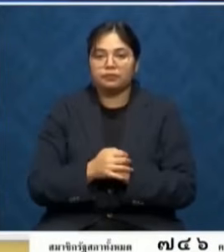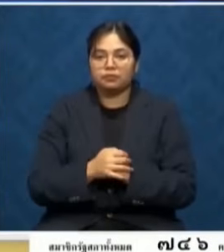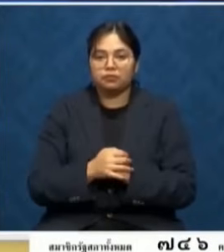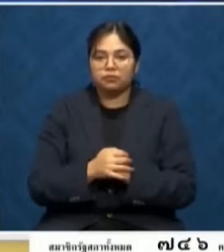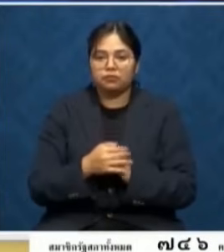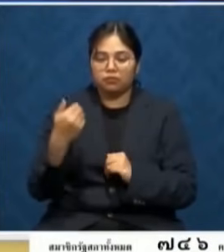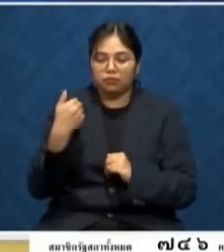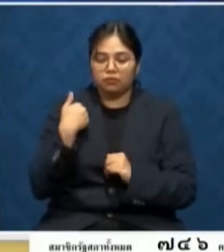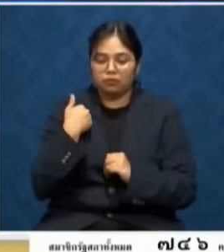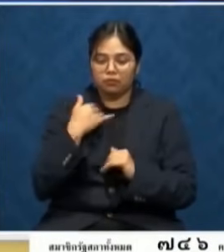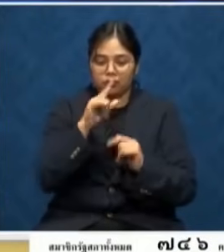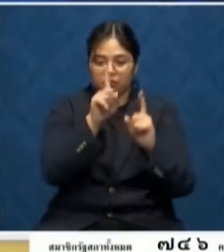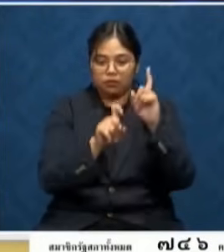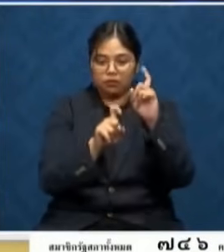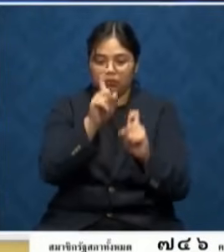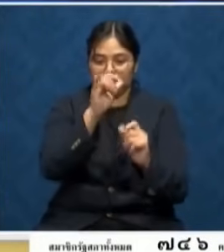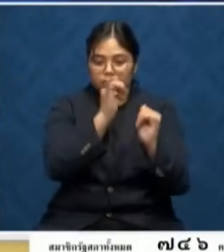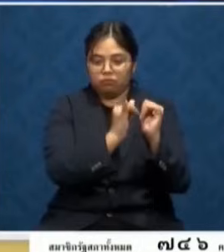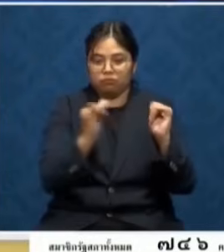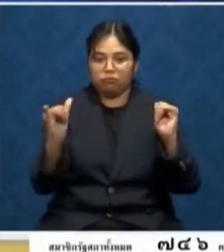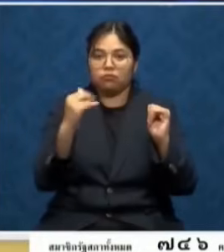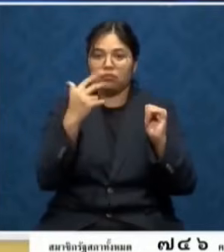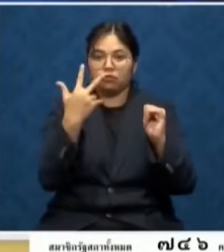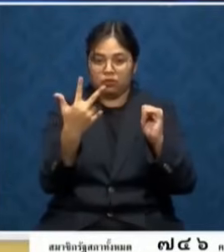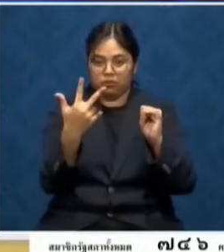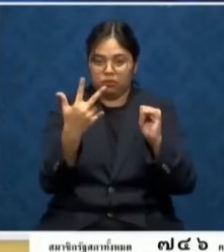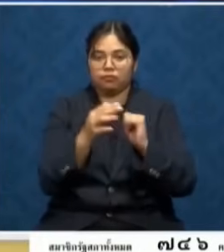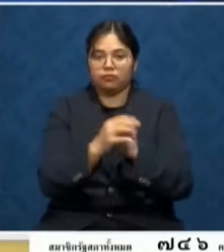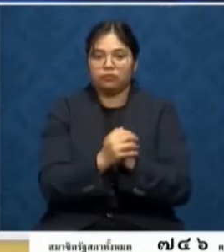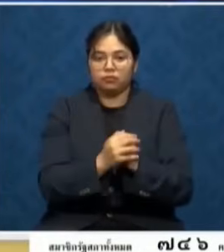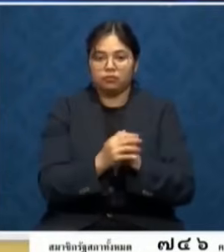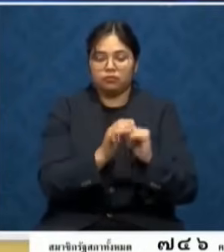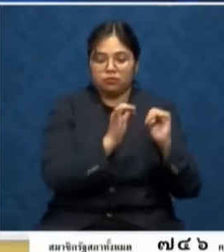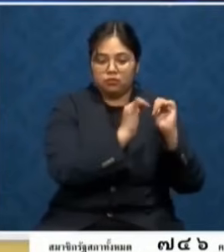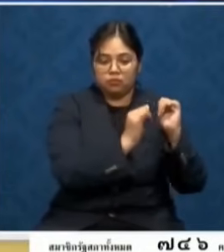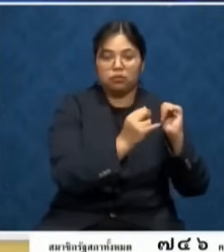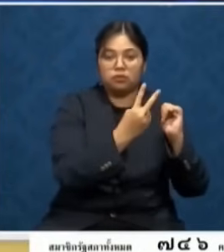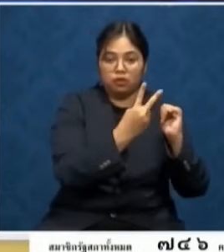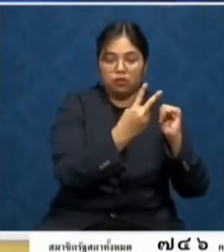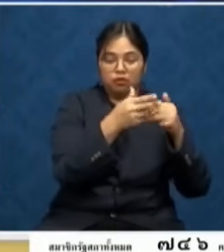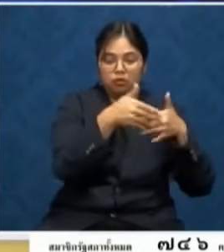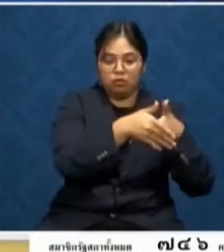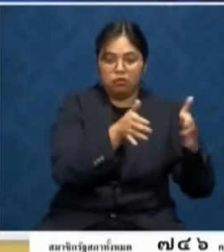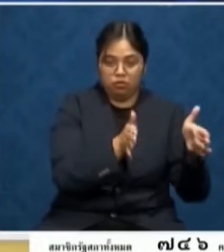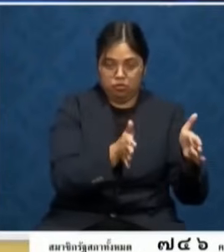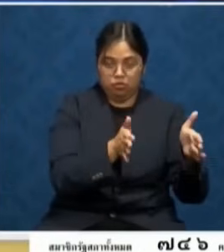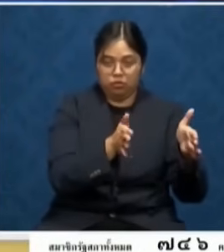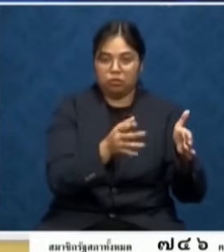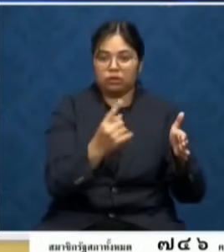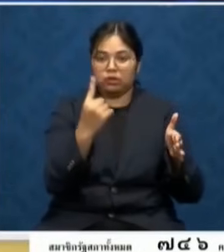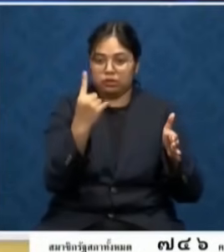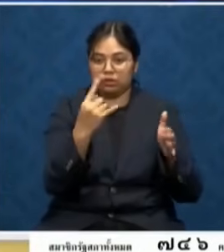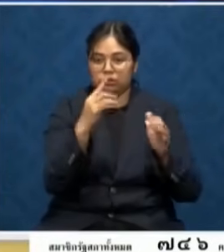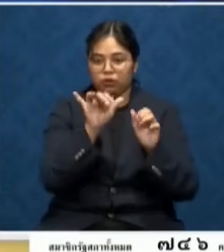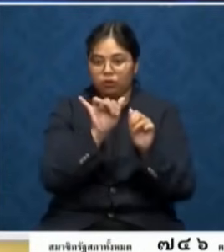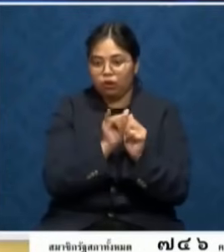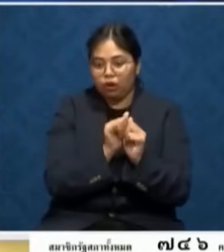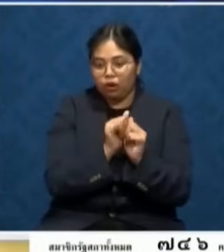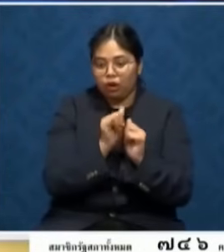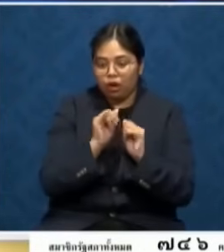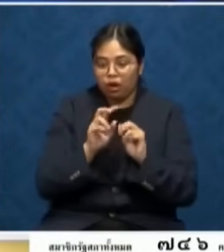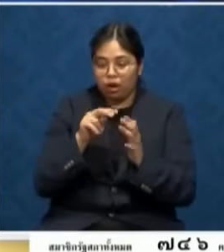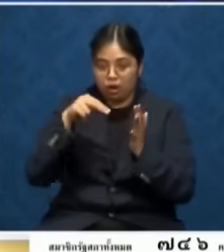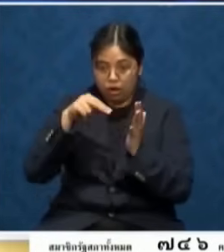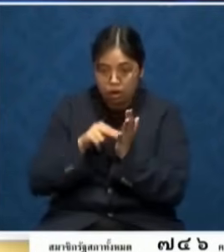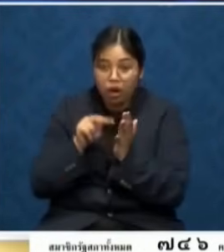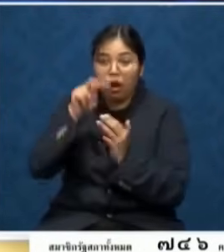ห็นสามศพสองศพกองอยู่ที่ในคลังห้องอีกศพหนึ่งกระโดดกำแพงหนีอยู่ข้